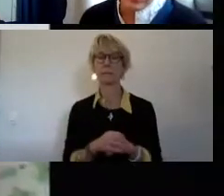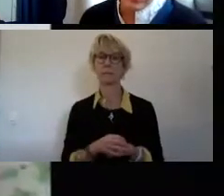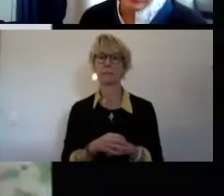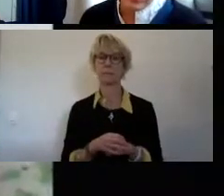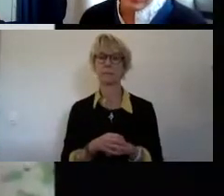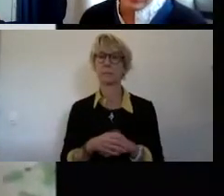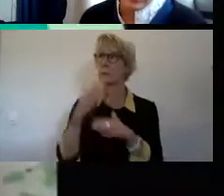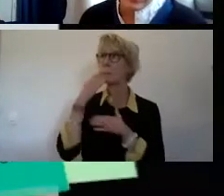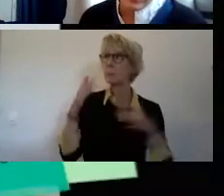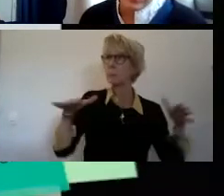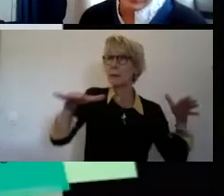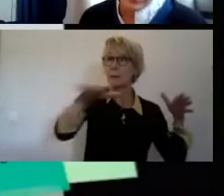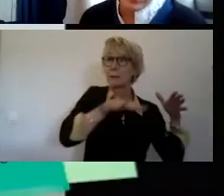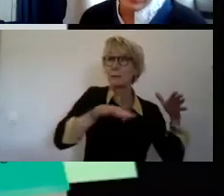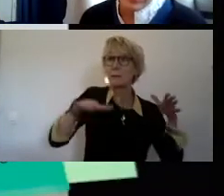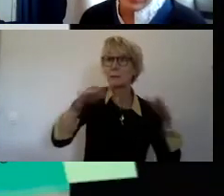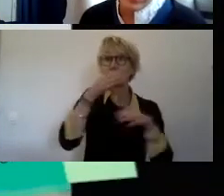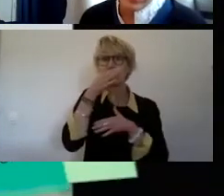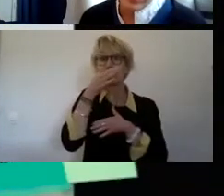Bonjour à tous, je pose mes mains.